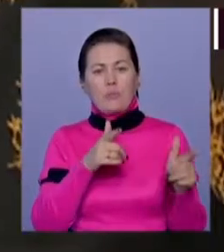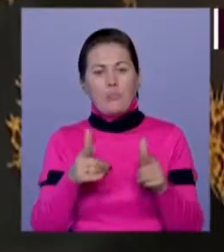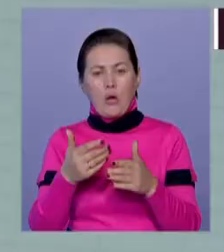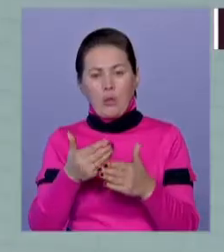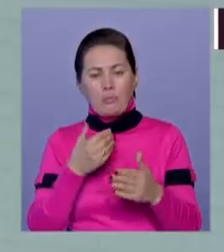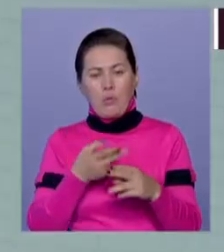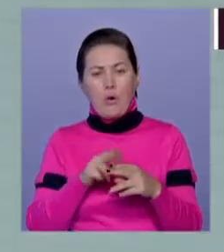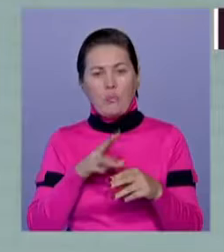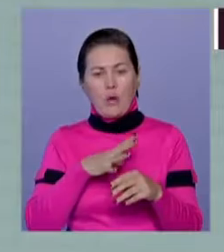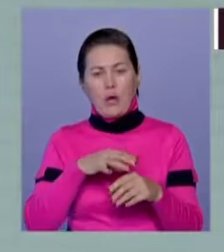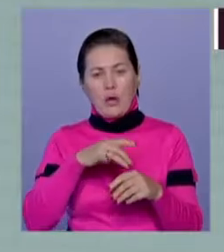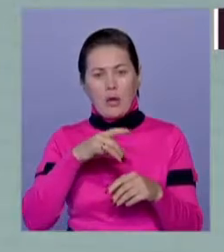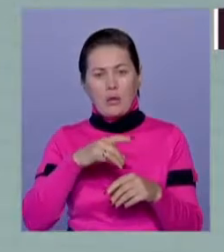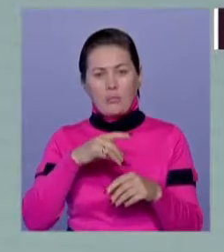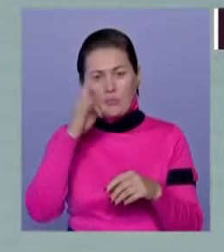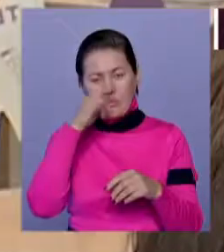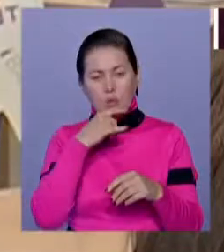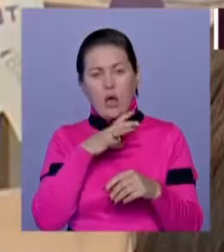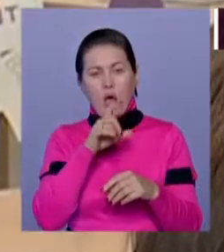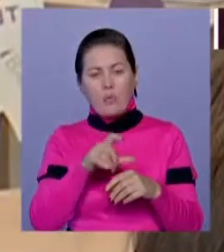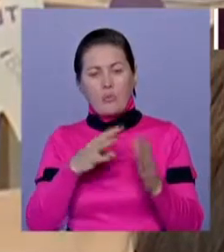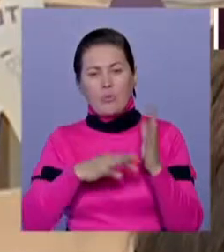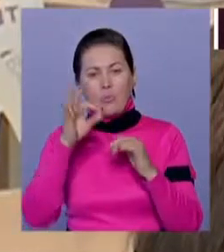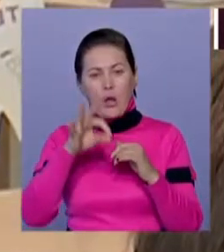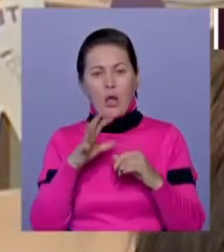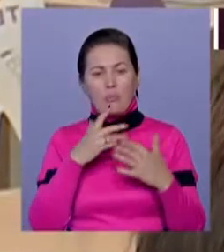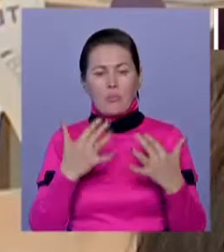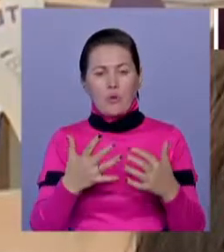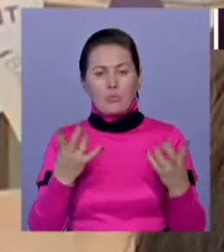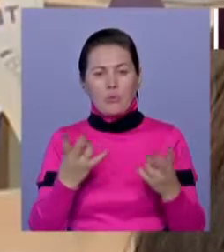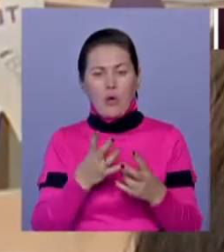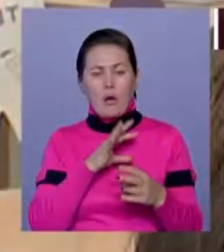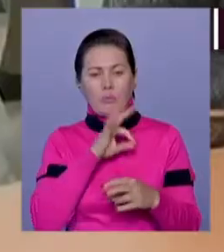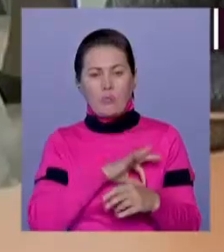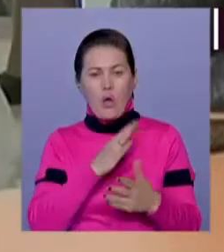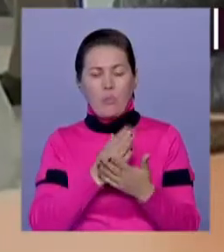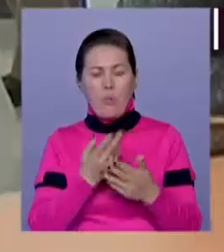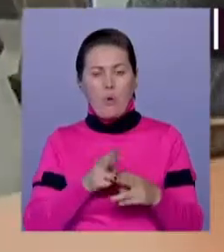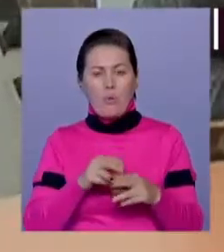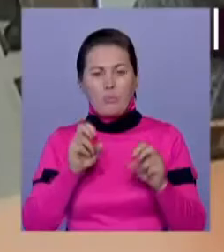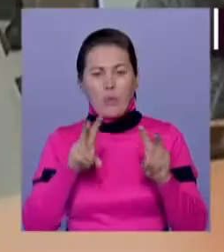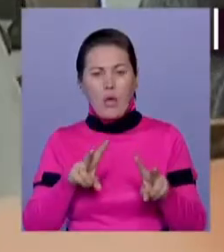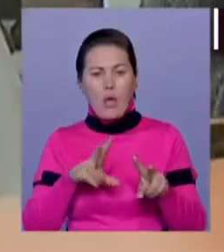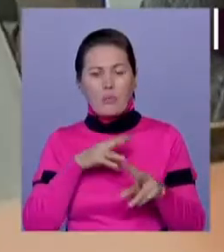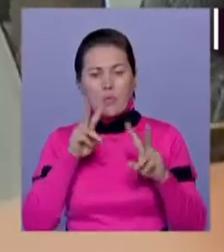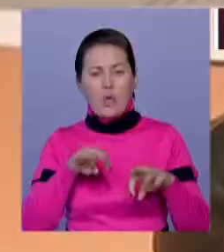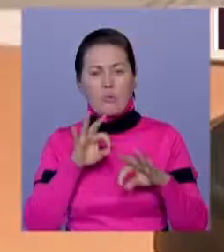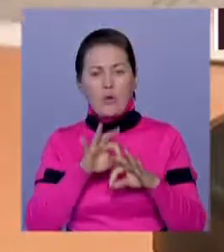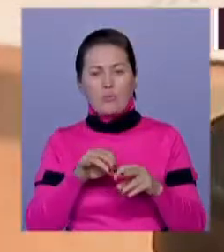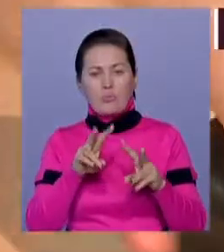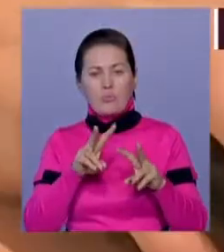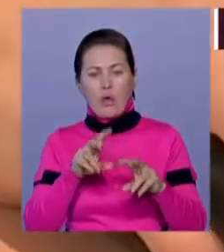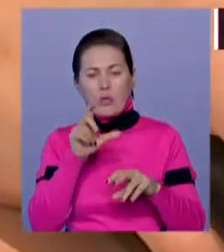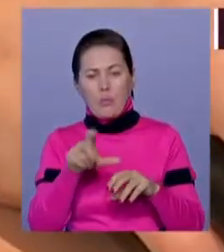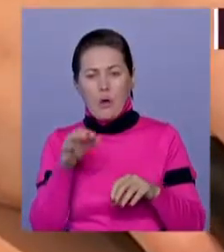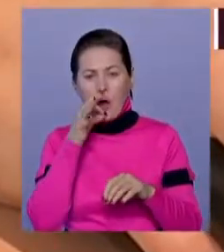көрінеді. Демек, отандастарымыз несиенің 90% тұтынушылық қажеттіліктерге жұмсайды. Бұл туралы арнайы зерттеу жүргізген сарапшылар айтып